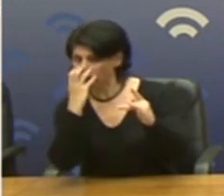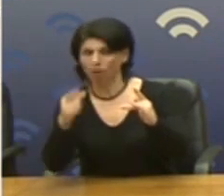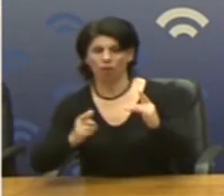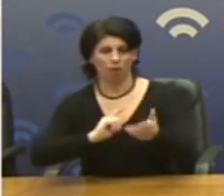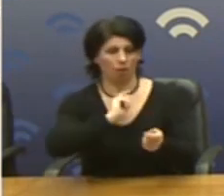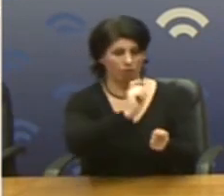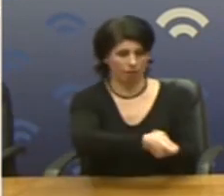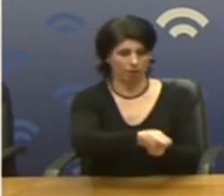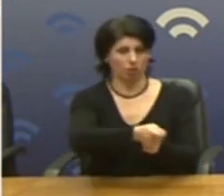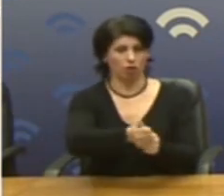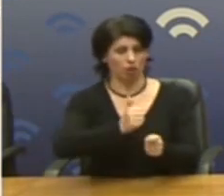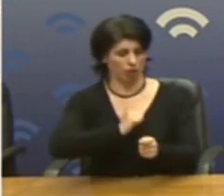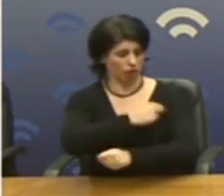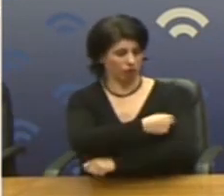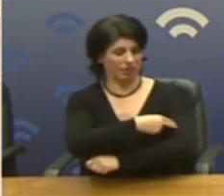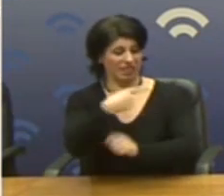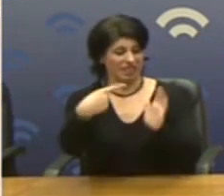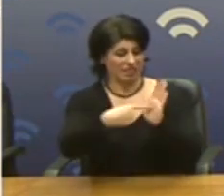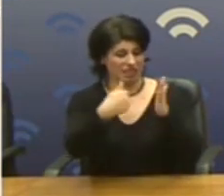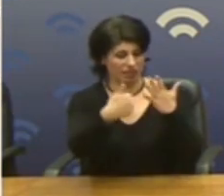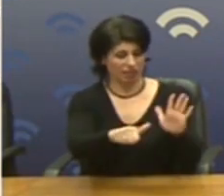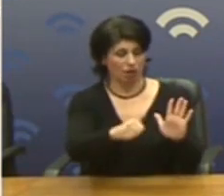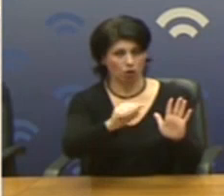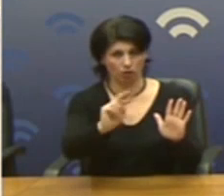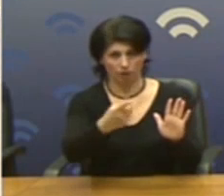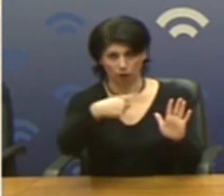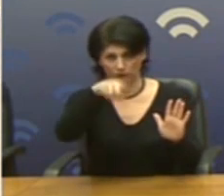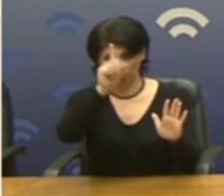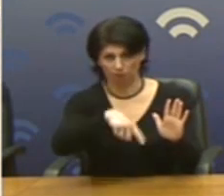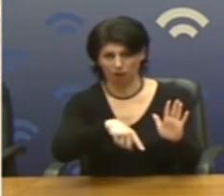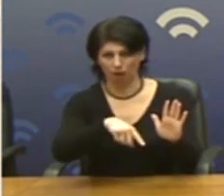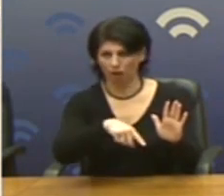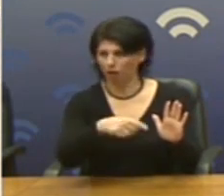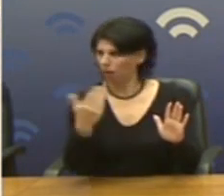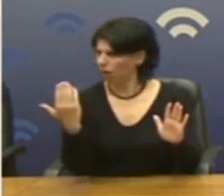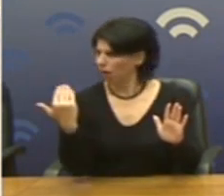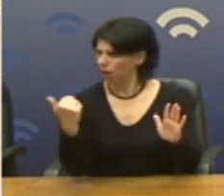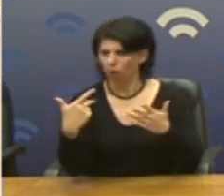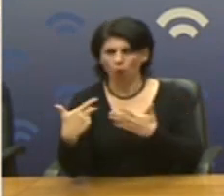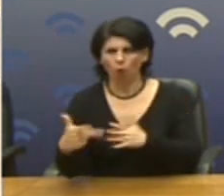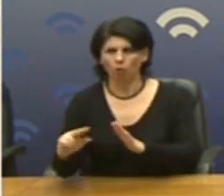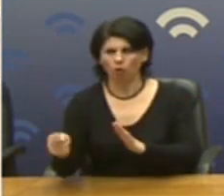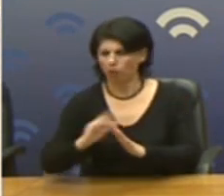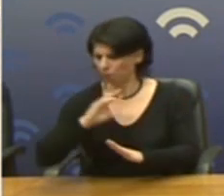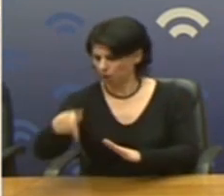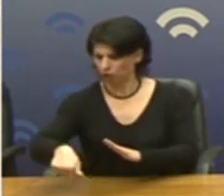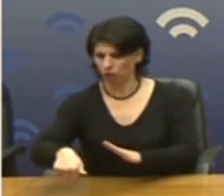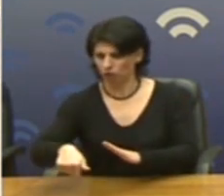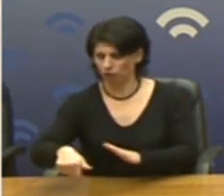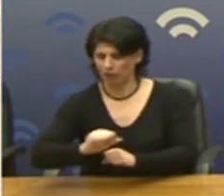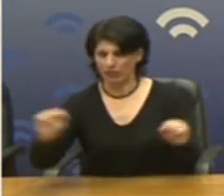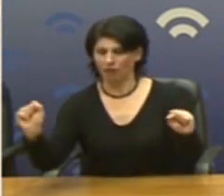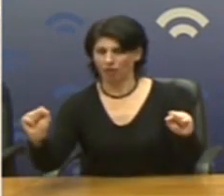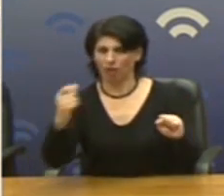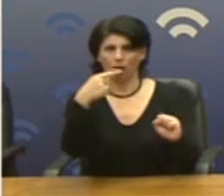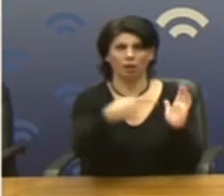της κλινικής αποζημίωση 1.600 ευρώ τη μέρα, αντί για 800 ευρώ που ήταν μέχρι σήμερα.